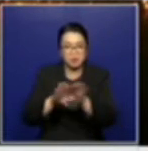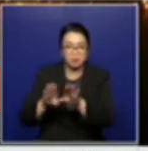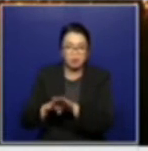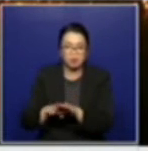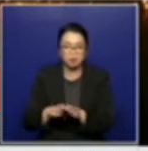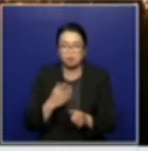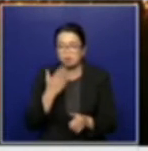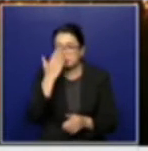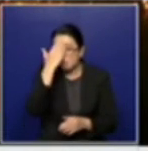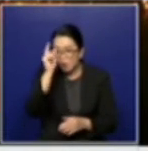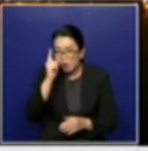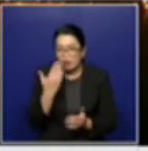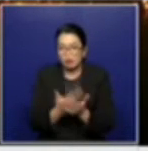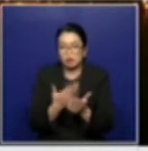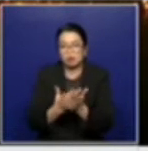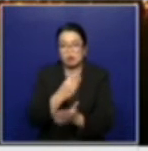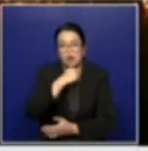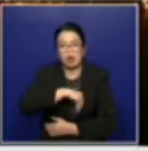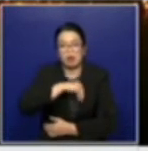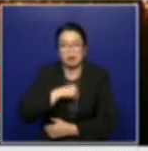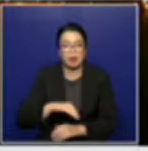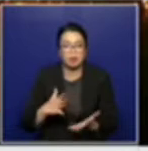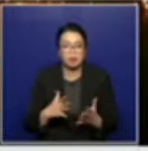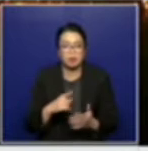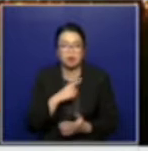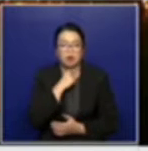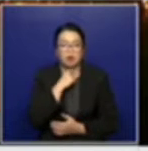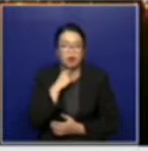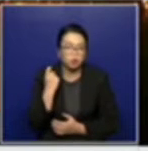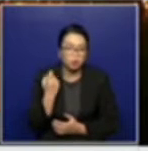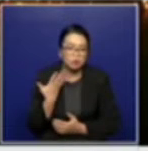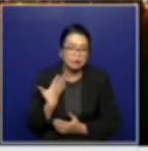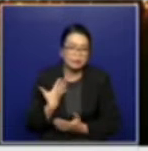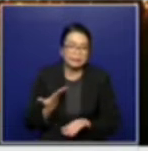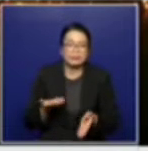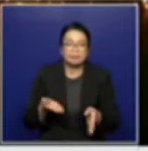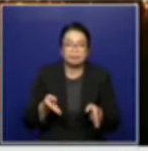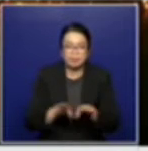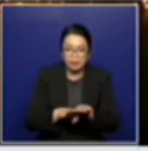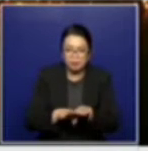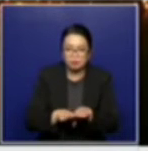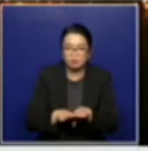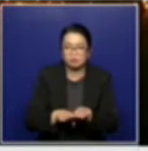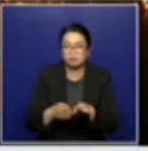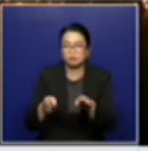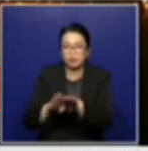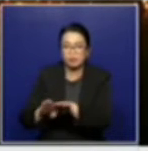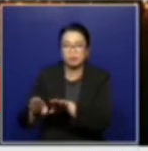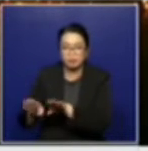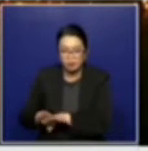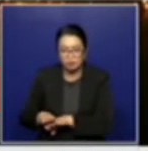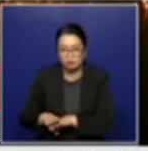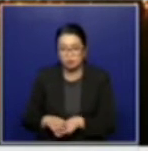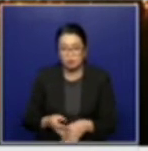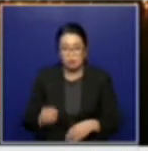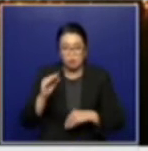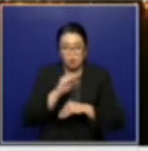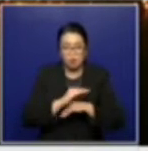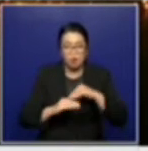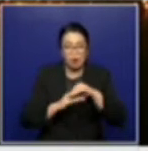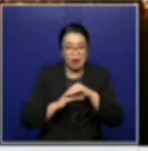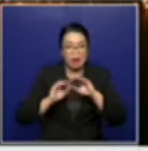รับภาระไม่ไหวเนื่องจากการขาดสภาพคล่องรัฐบาลทำโครงการเราเที่ยวด้วยกันรัฐบา